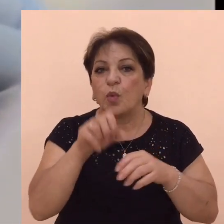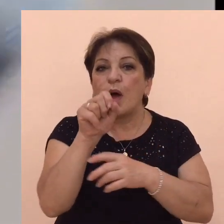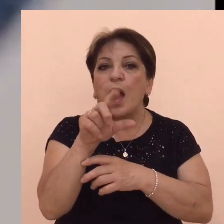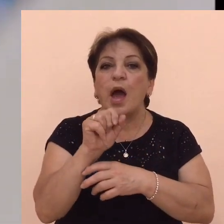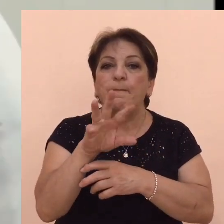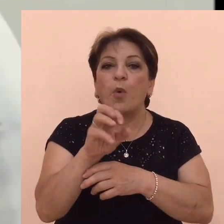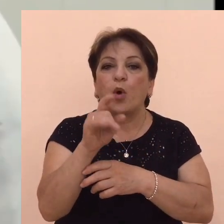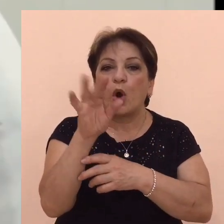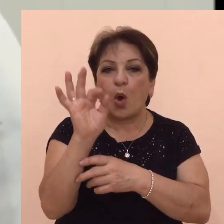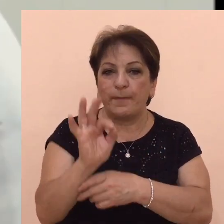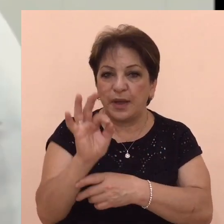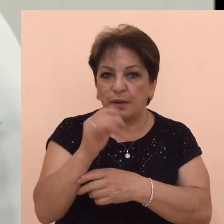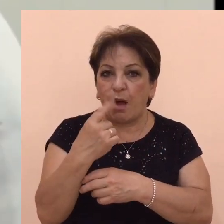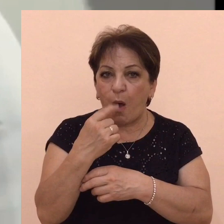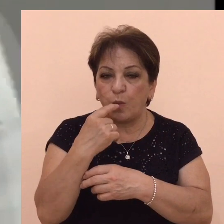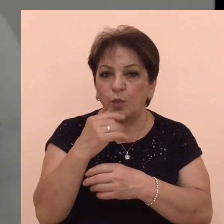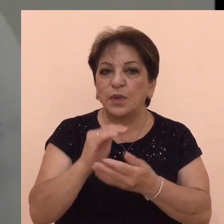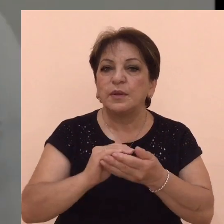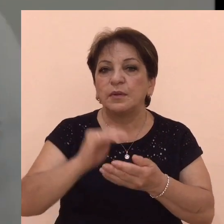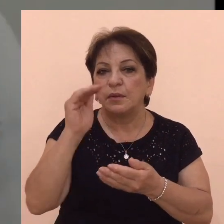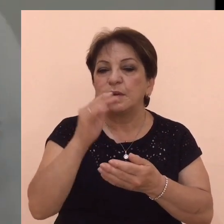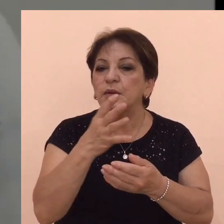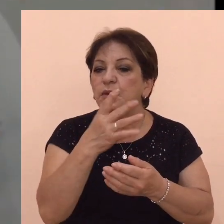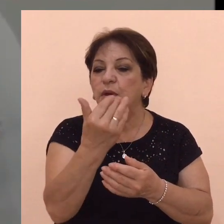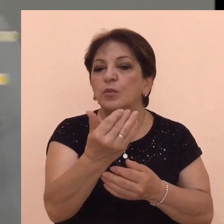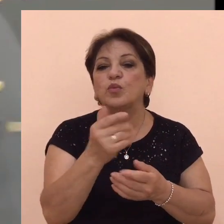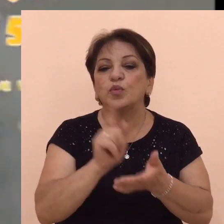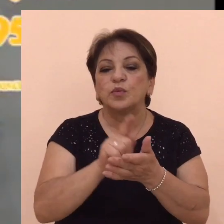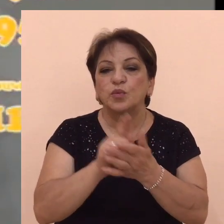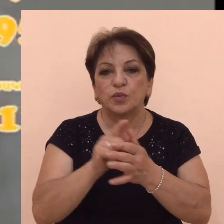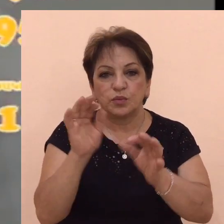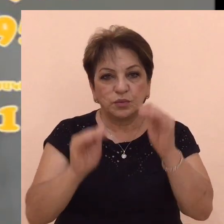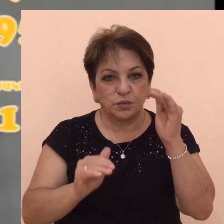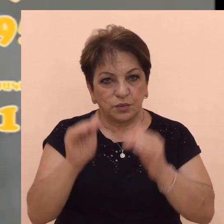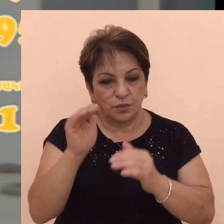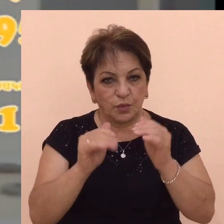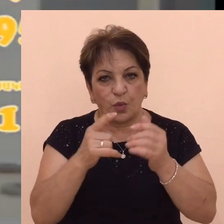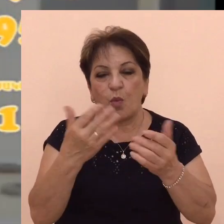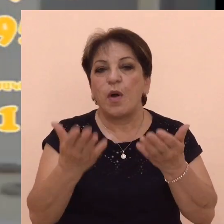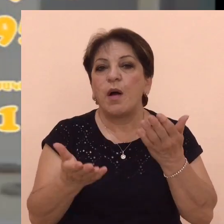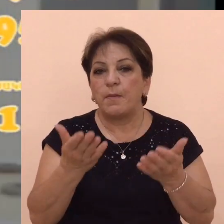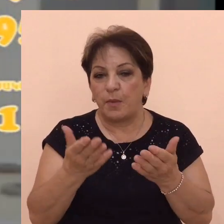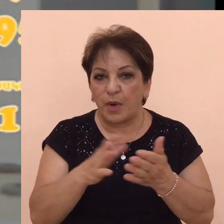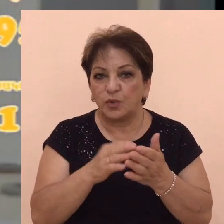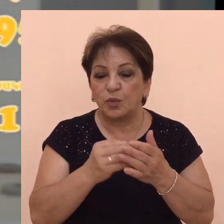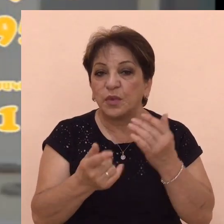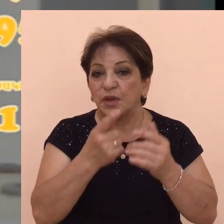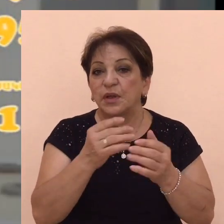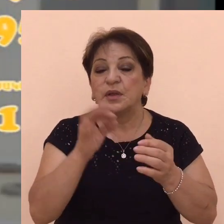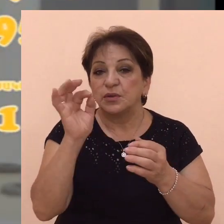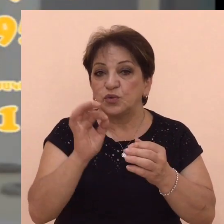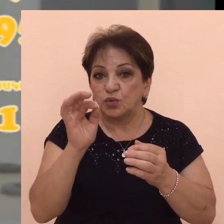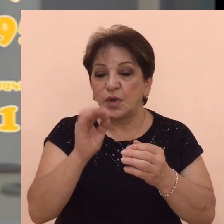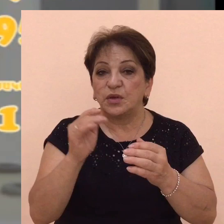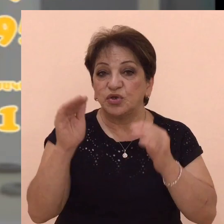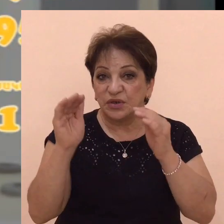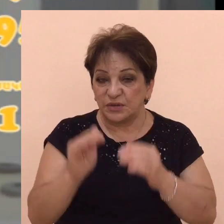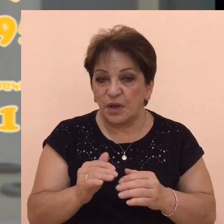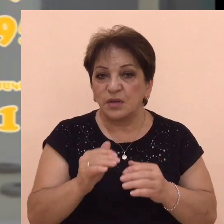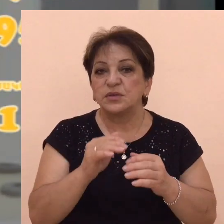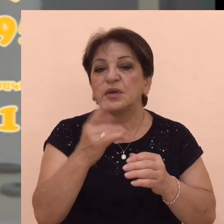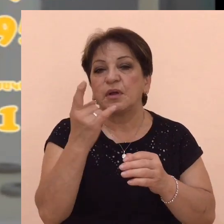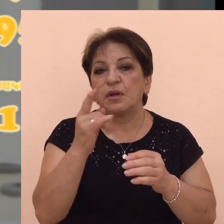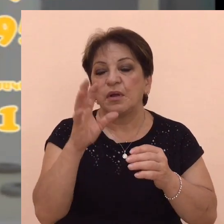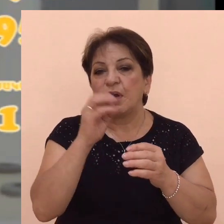և ցուցանիշը համեմատվում տարիքային նորմատիվների հետ։ Եթե ստացված ցուցանիշը ցածր է սահմանված նորմերից, ապա